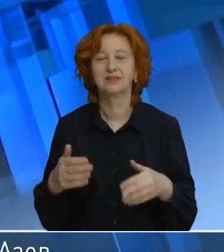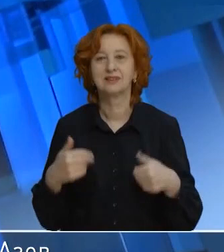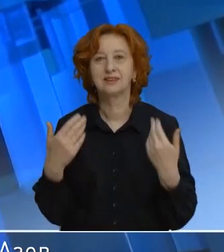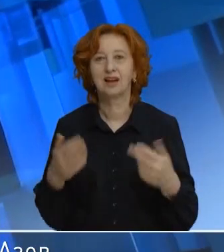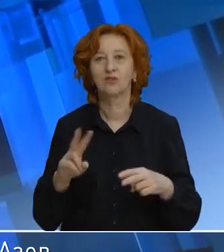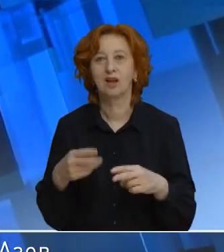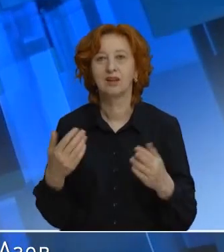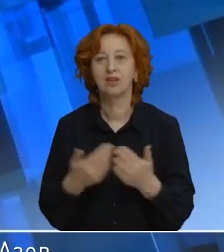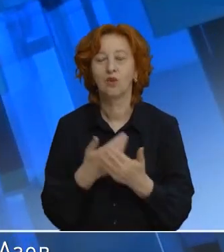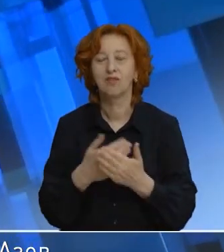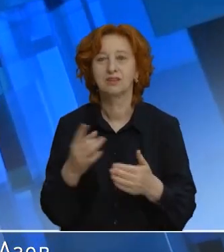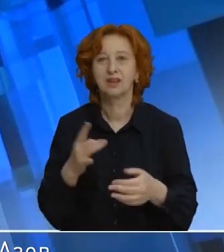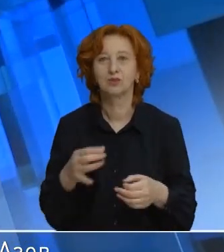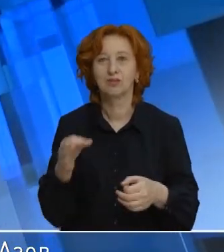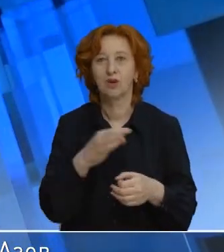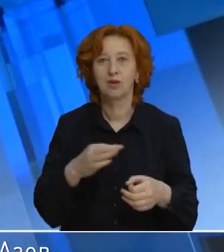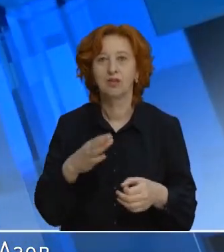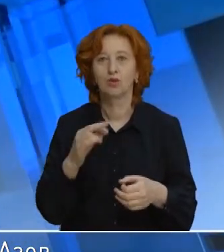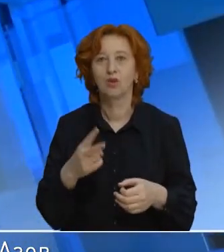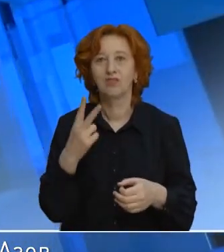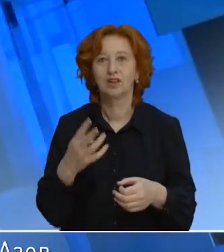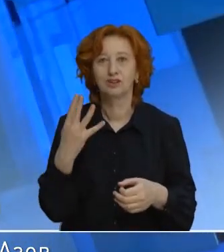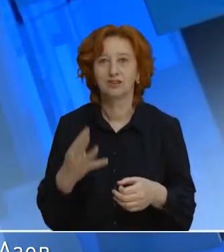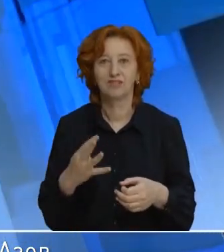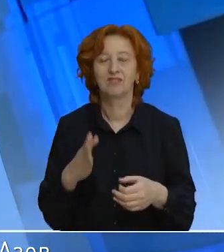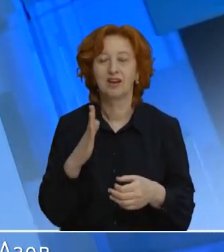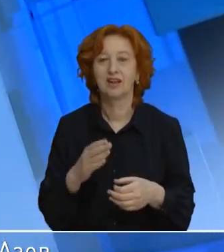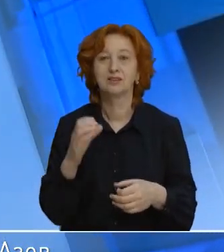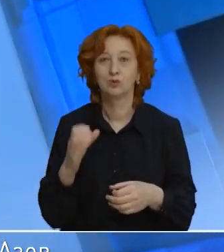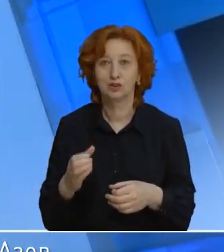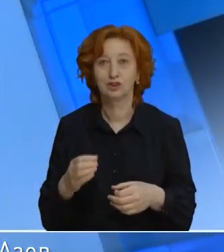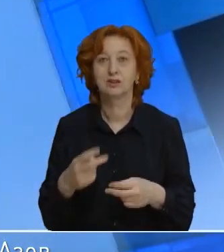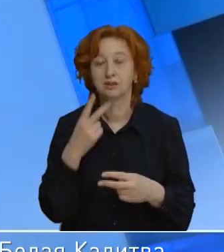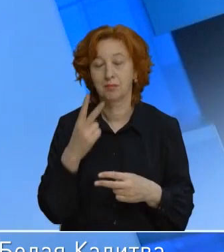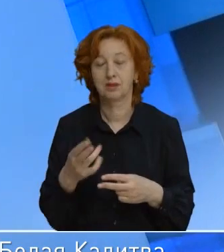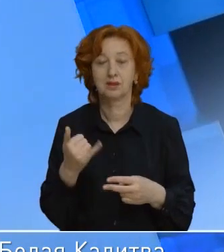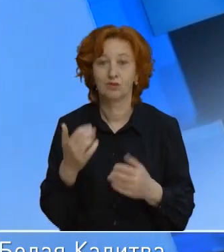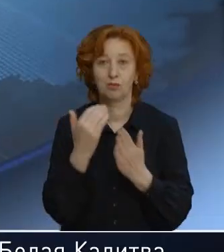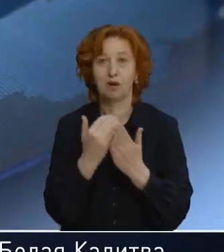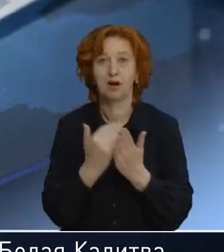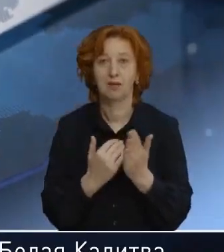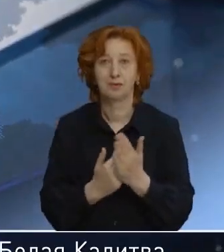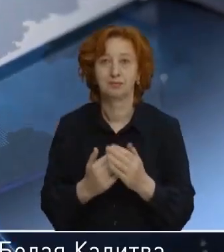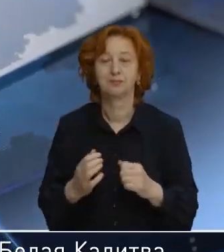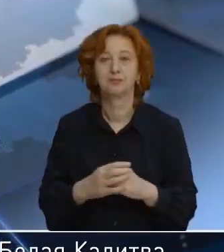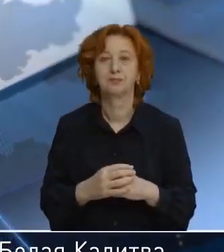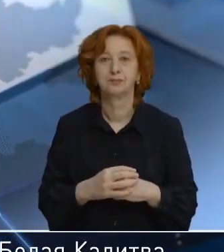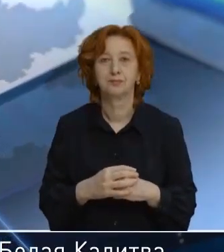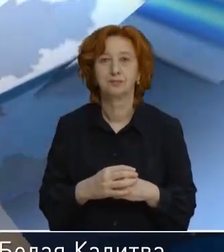Здравствуйте. Это новости Ростовской области на телеканале Дон-24. В студии Вартан Сининджанс. Смотрите в выпуске.